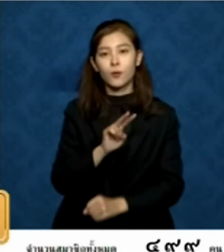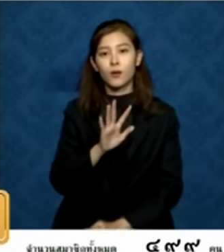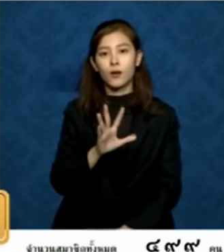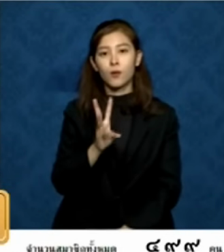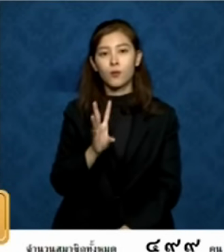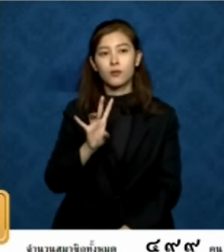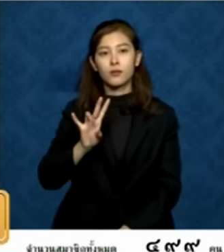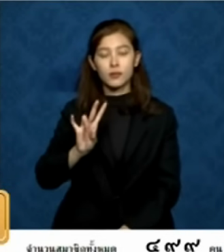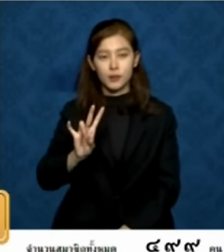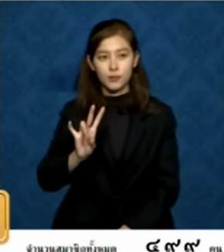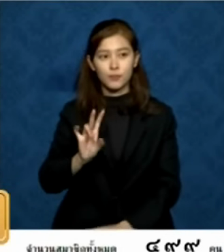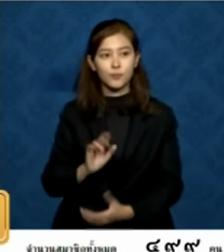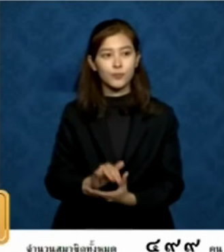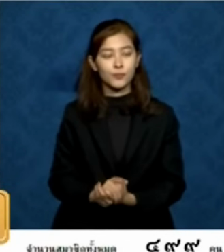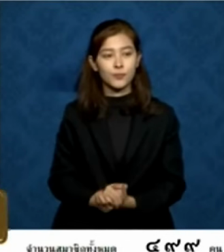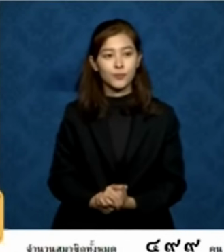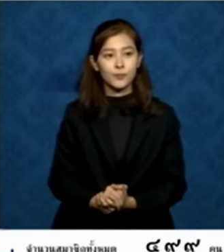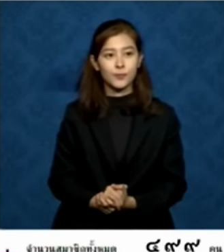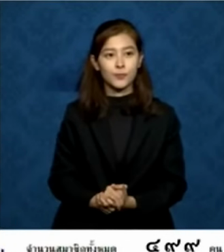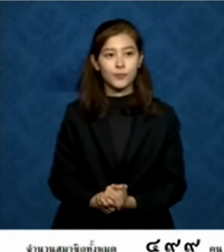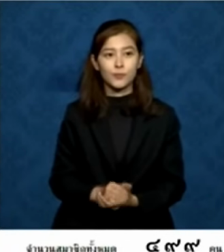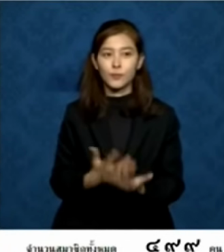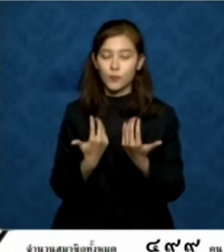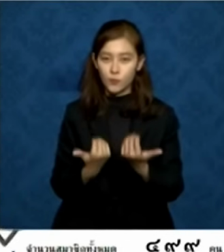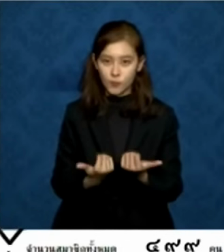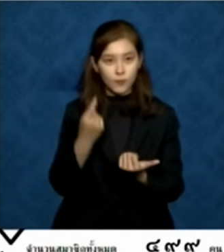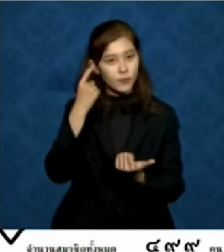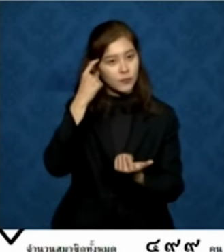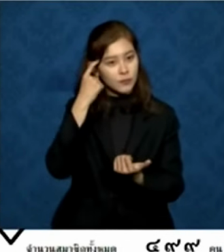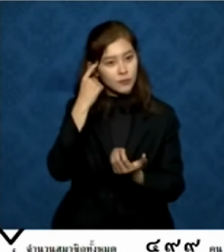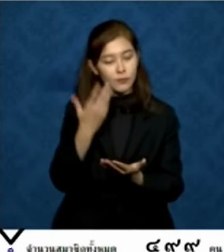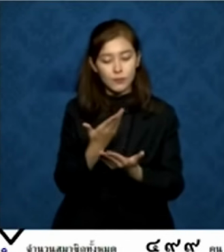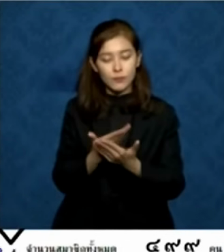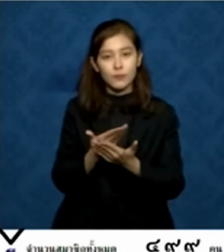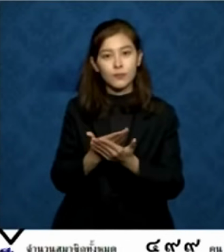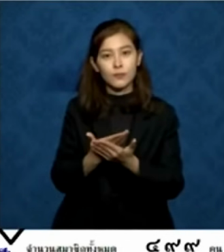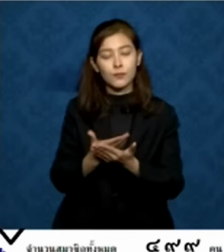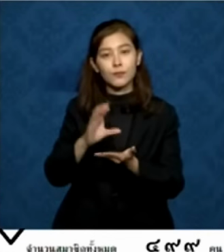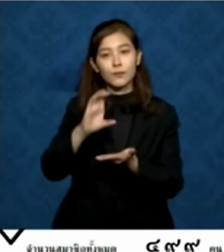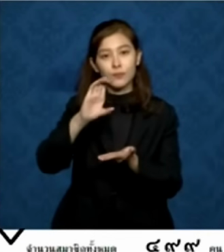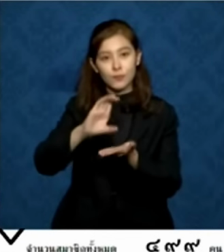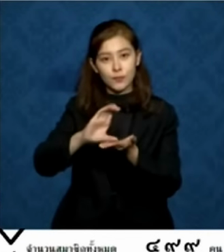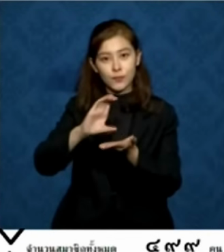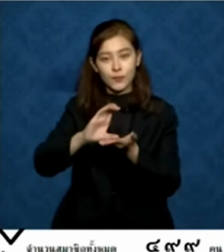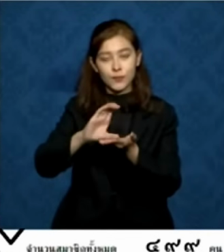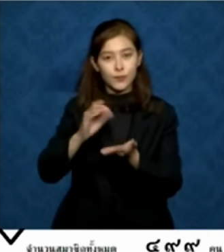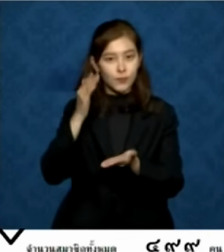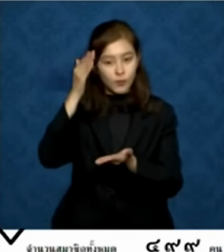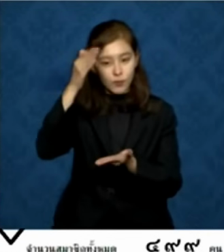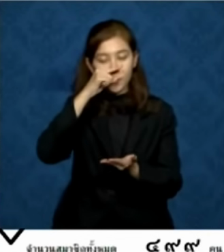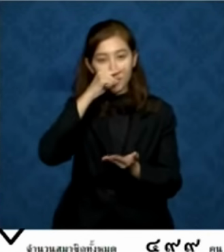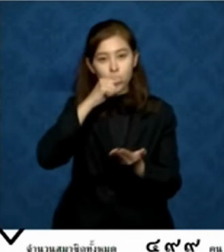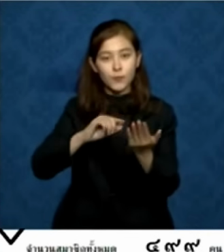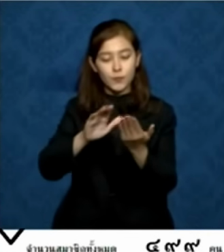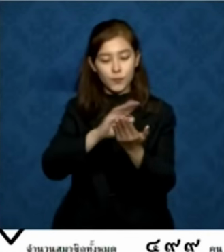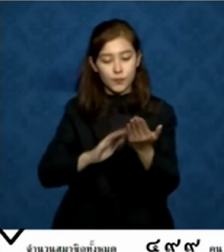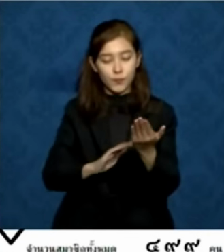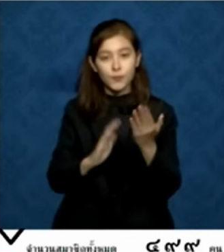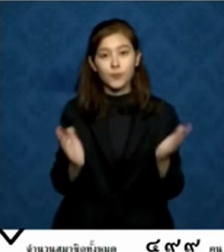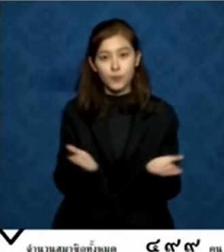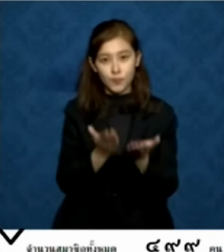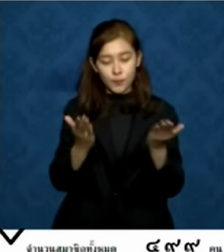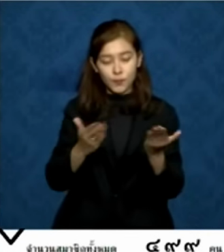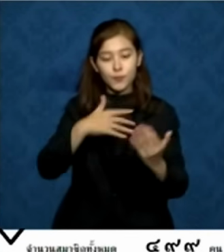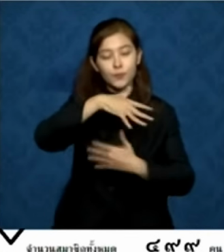ความจำเป็นต้องดำเนินนโยบายงบประมาณขาดดุลเพื่อสนับสนุนการฟื้นตัวของเศรษฐกิจให้มีความต่อเนื่